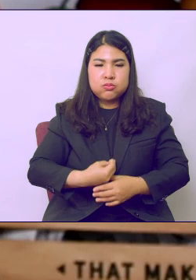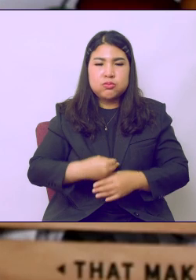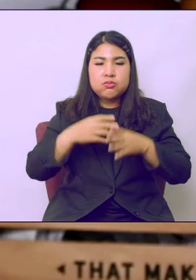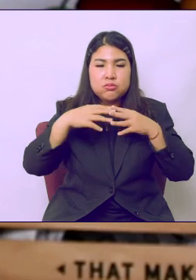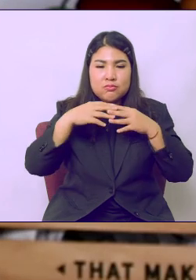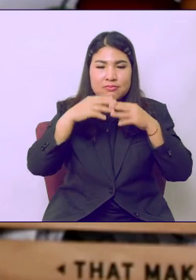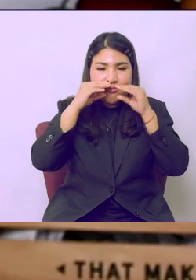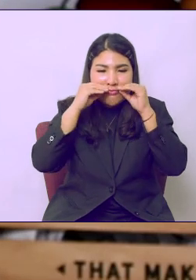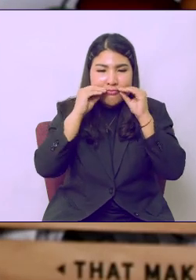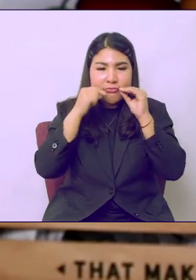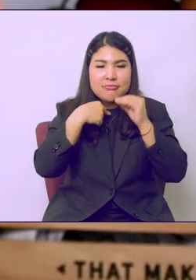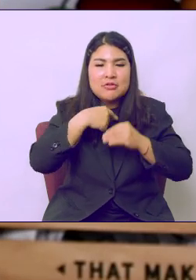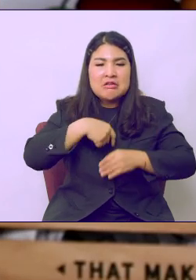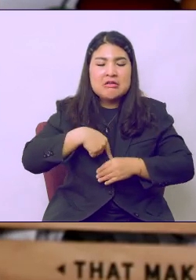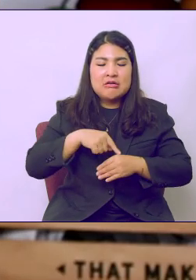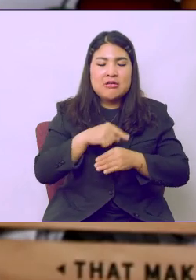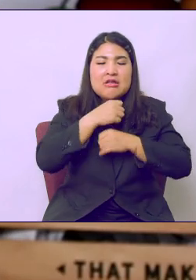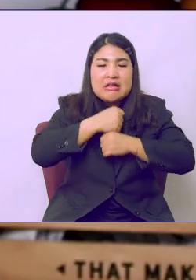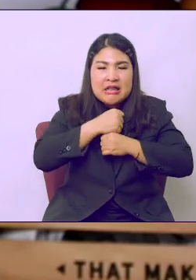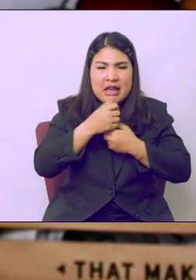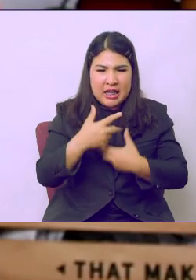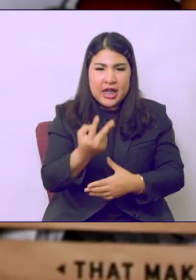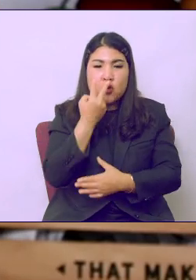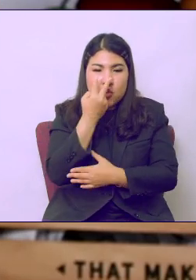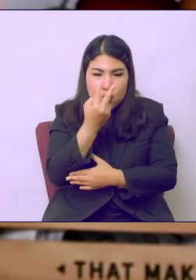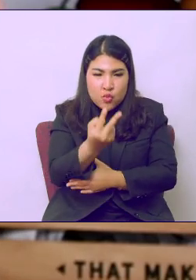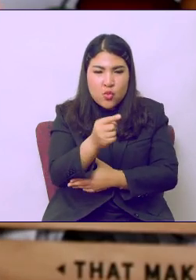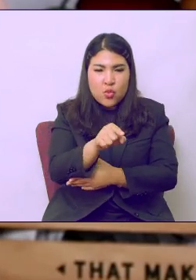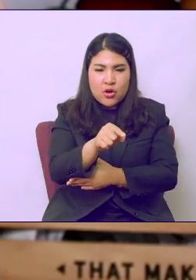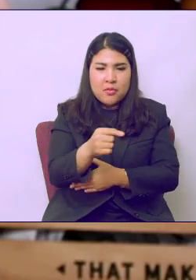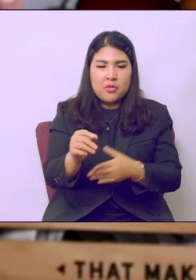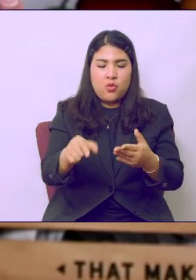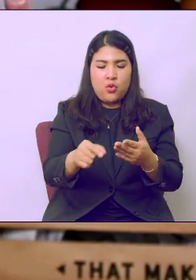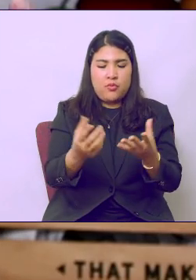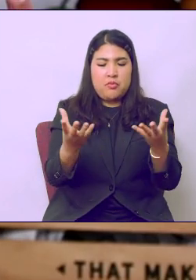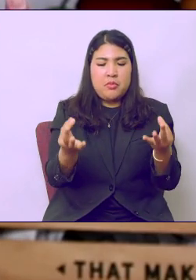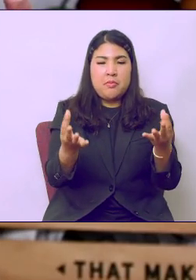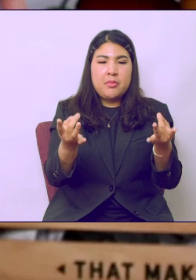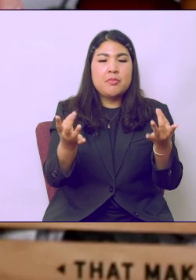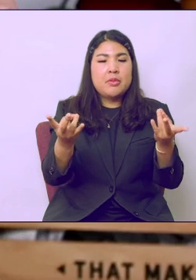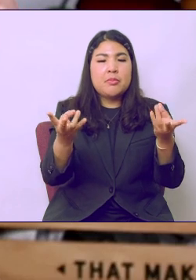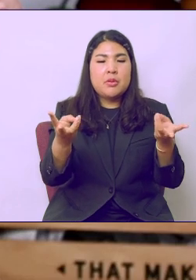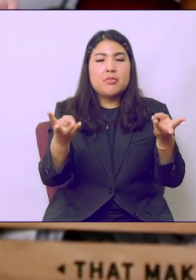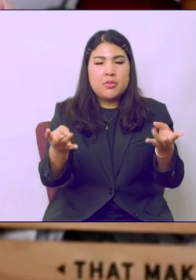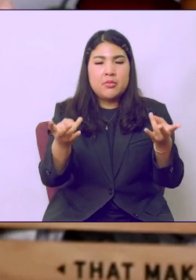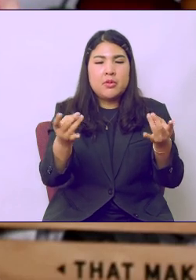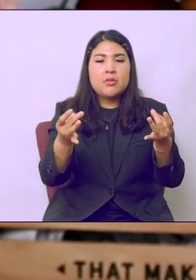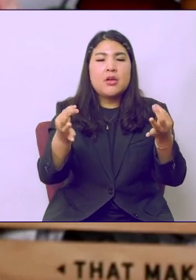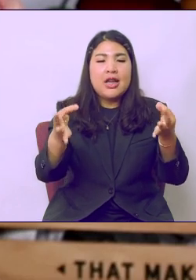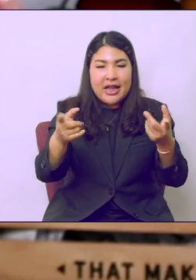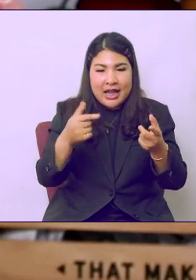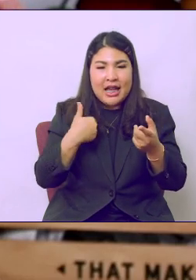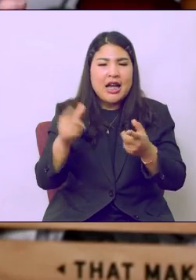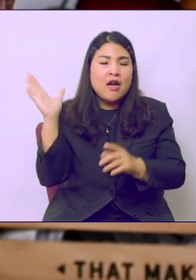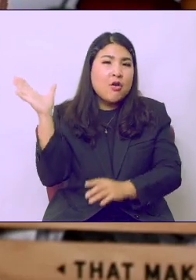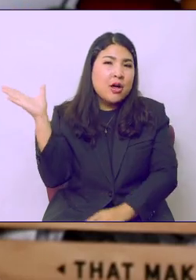เวลาเราฝึกสมาธิเนี่ยเขาก็ให้เราเนี่ยโฟกัสที่นิ้วกับเสียงนะครับการสัมผัสเนี่ยก็มีนะครับให้เราเนี่ยเคลื่อนที่ตาม